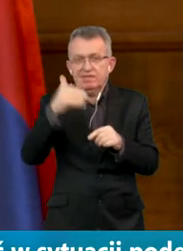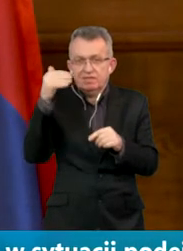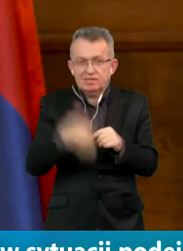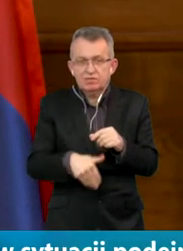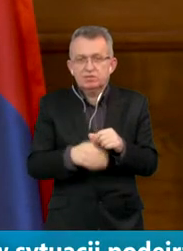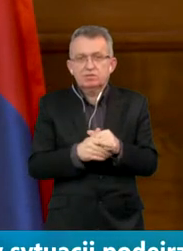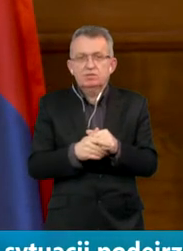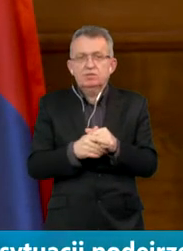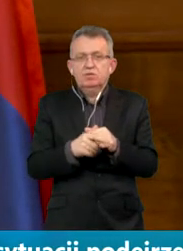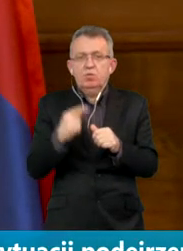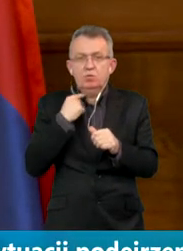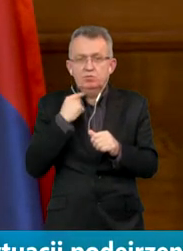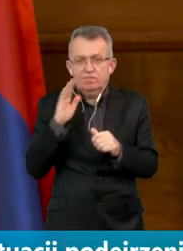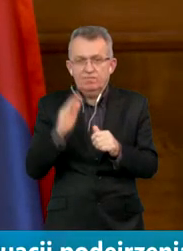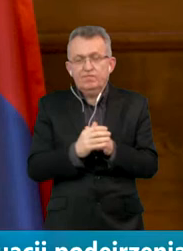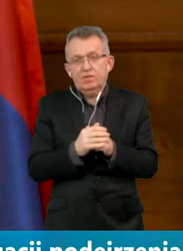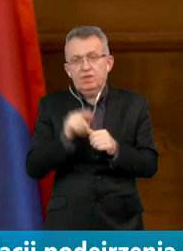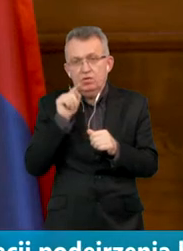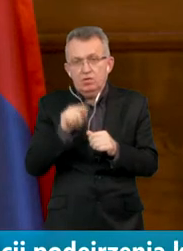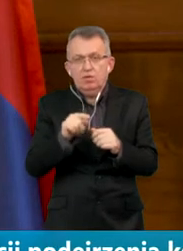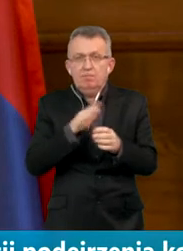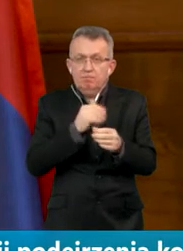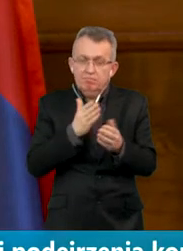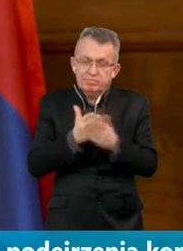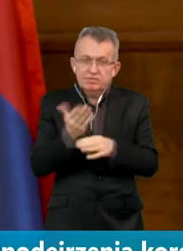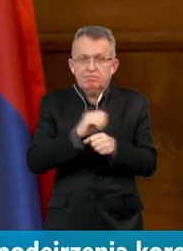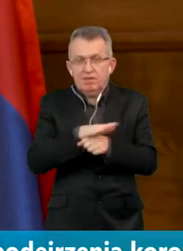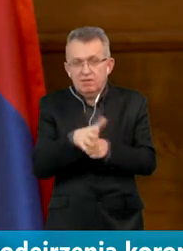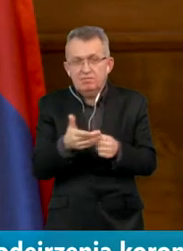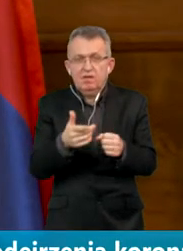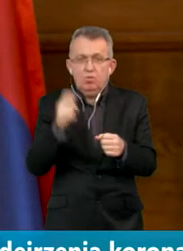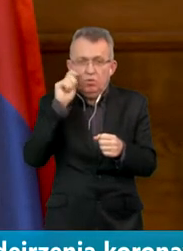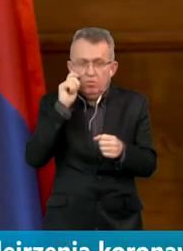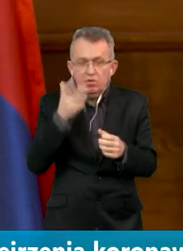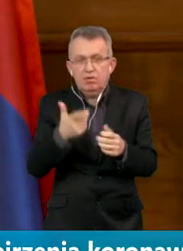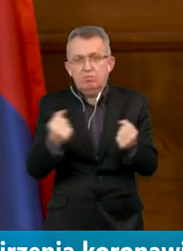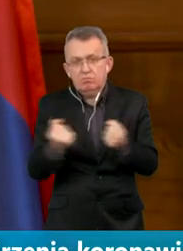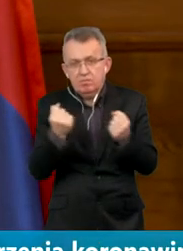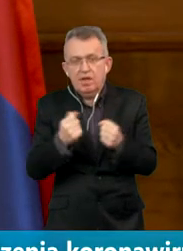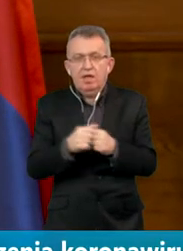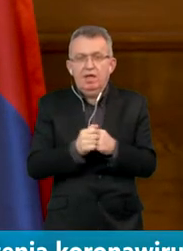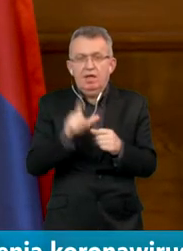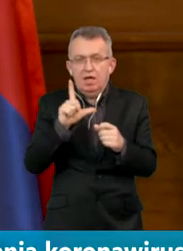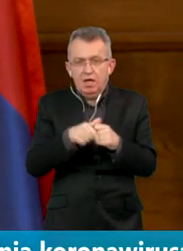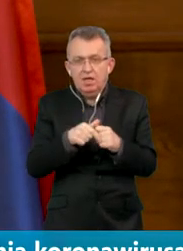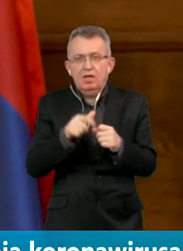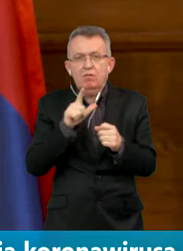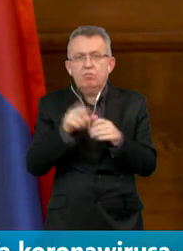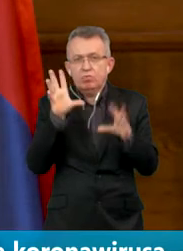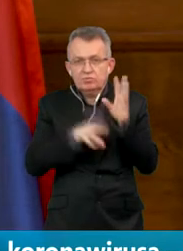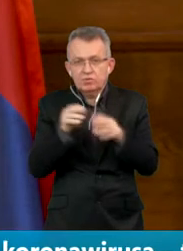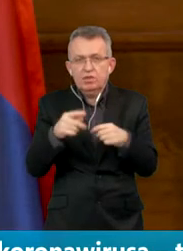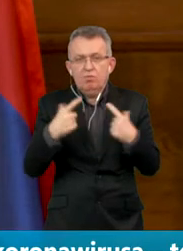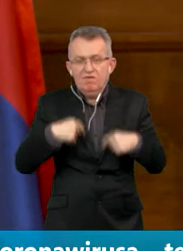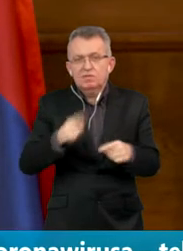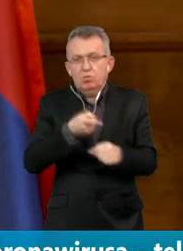tysięcy głosów. Więc mimo pandemii, mimo pewnych kłopotów z propagowaniem tych projektów budżetu obywatelskiego,